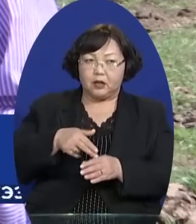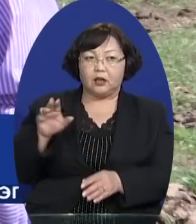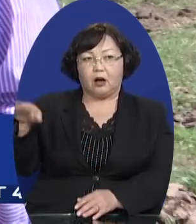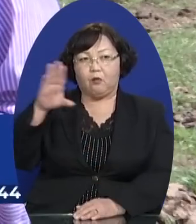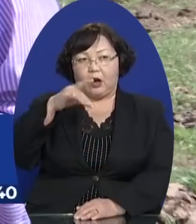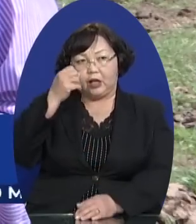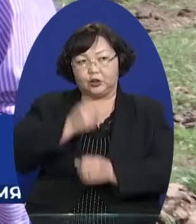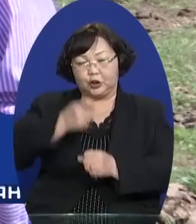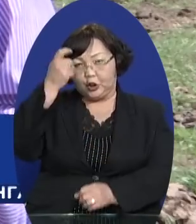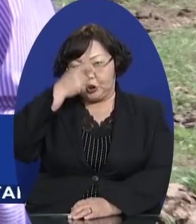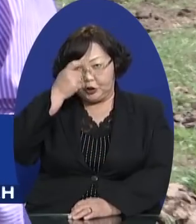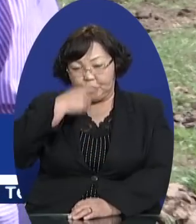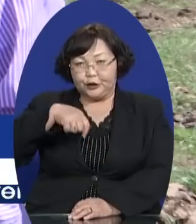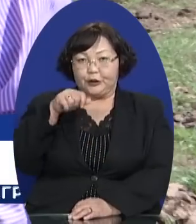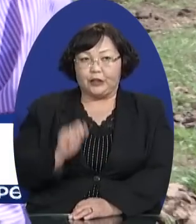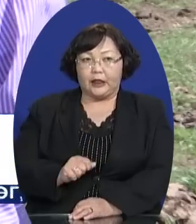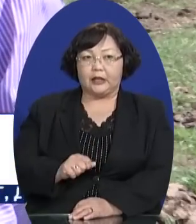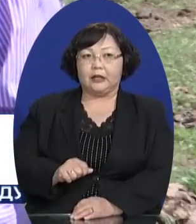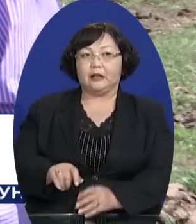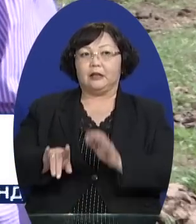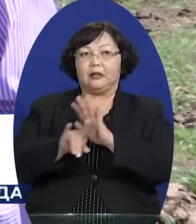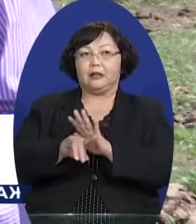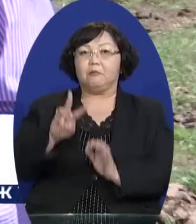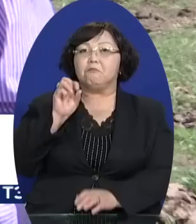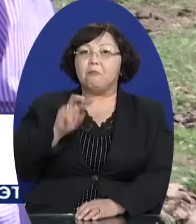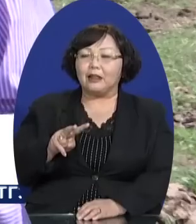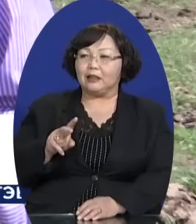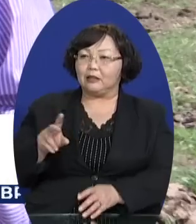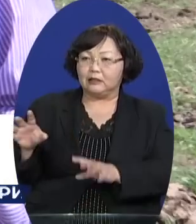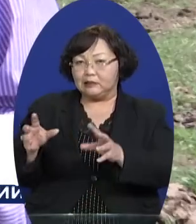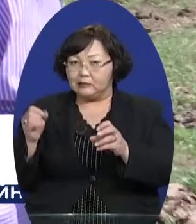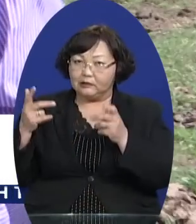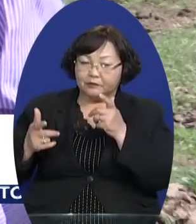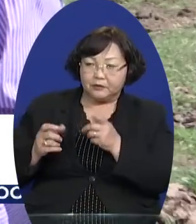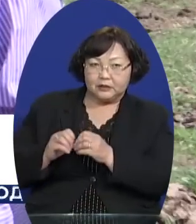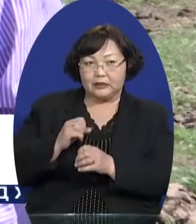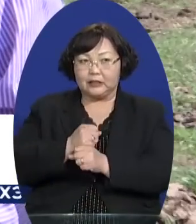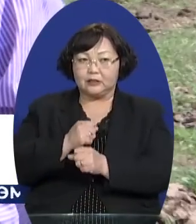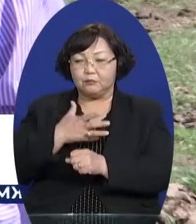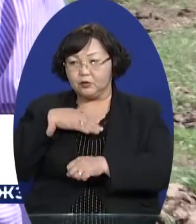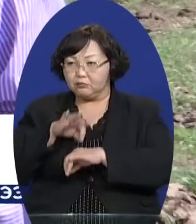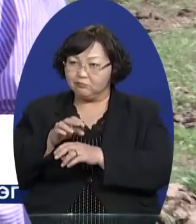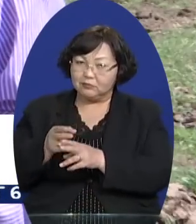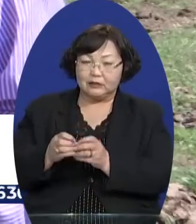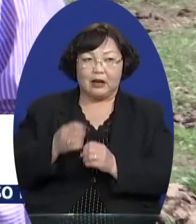хөлс за тэгэл малтаа ноцолдох бол хэцүү. Нэг 1000 малыг бол ер нь ингээ ноцолдоход бол ер нь